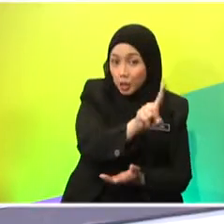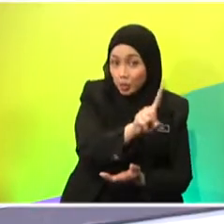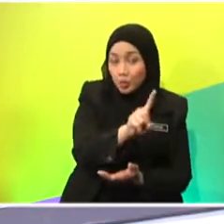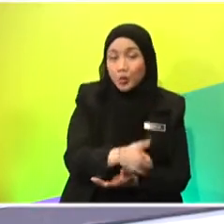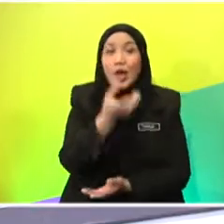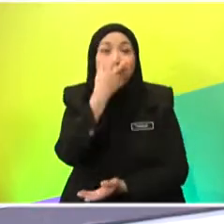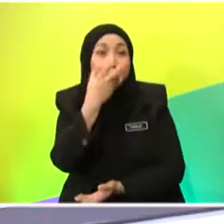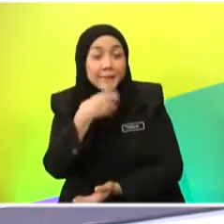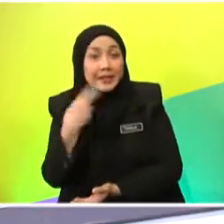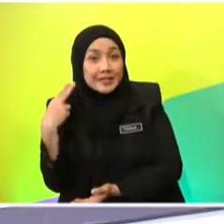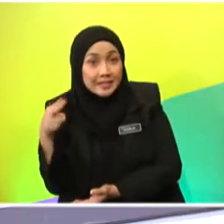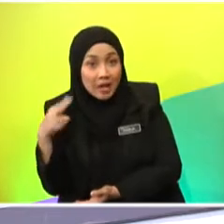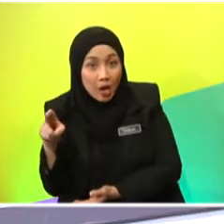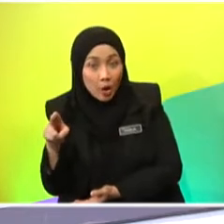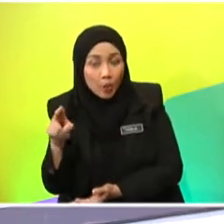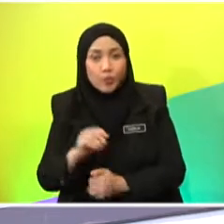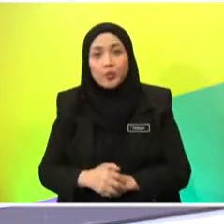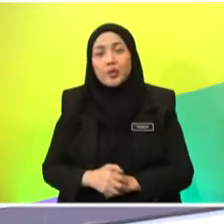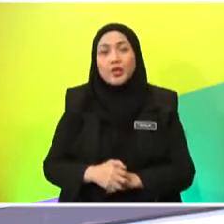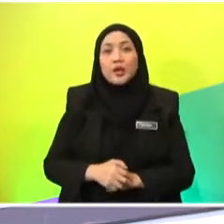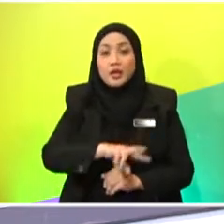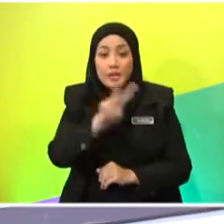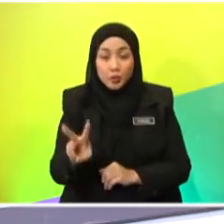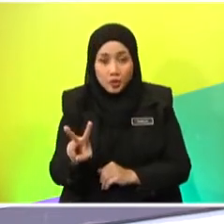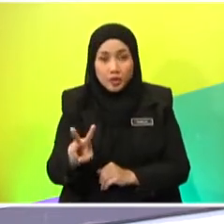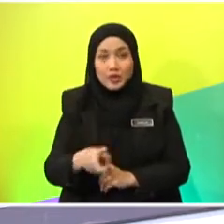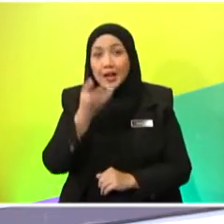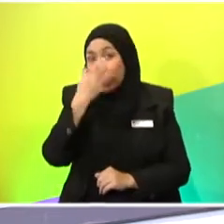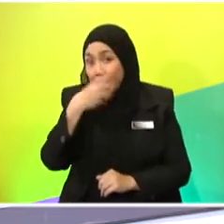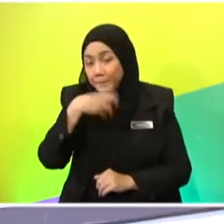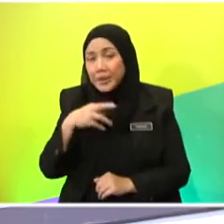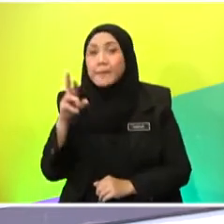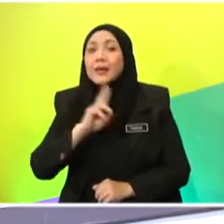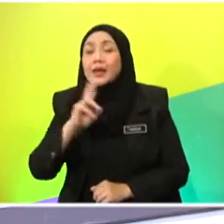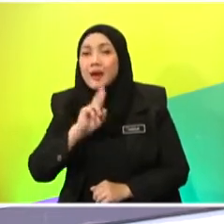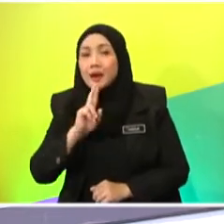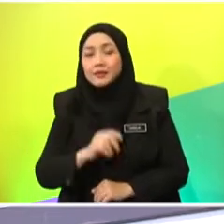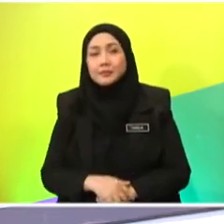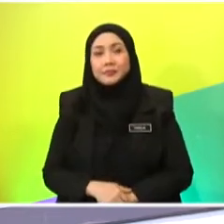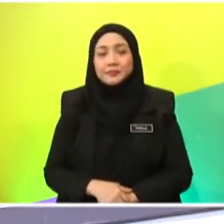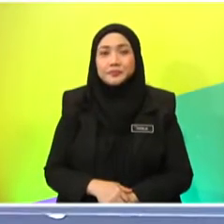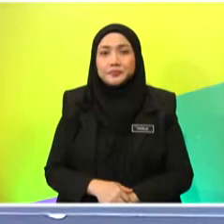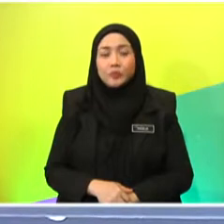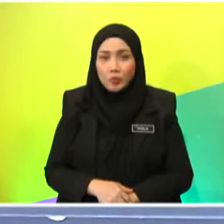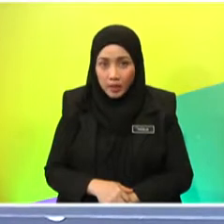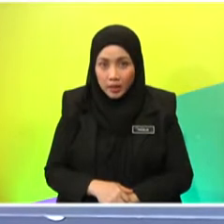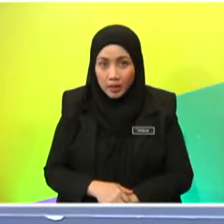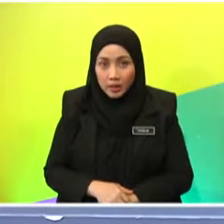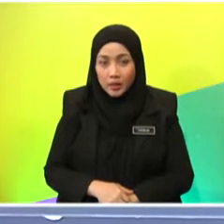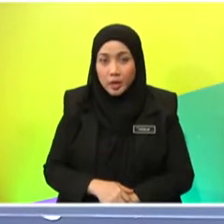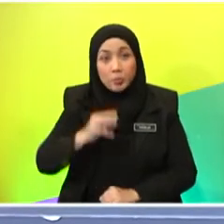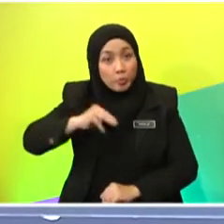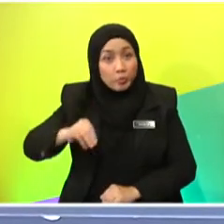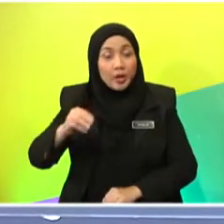kalau benteng Oke balon kedua ephemera cek menatanya di rumah